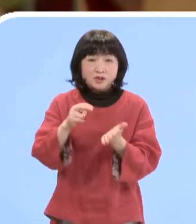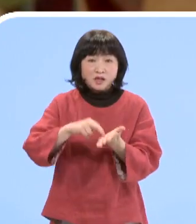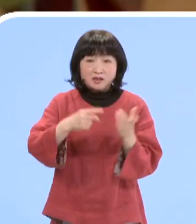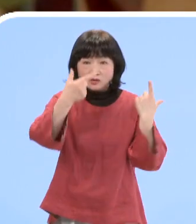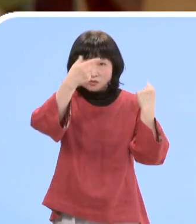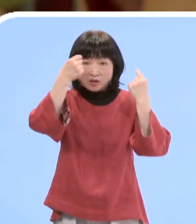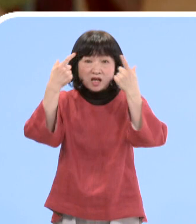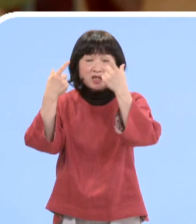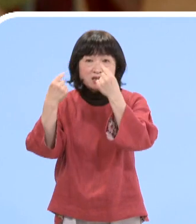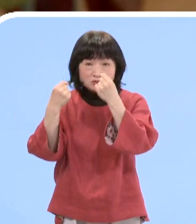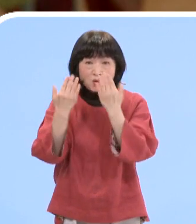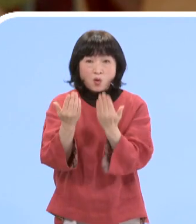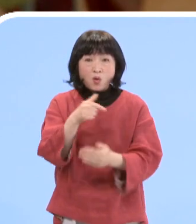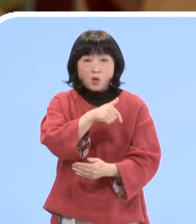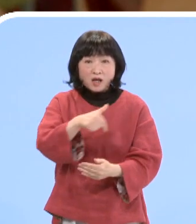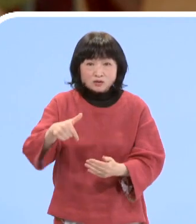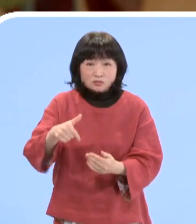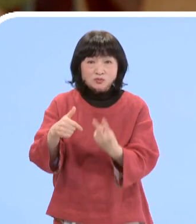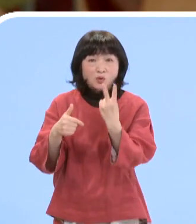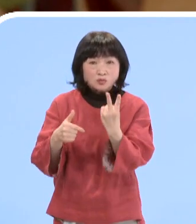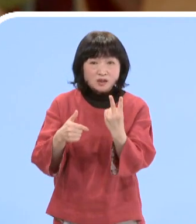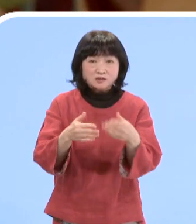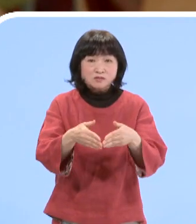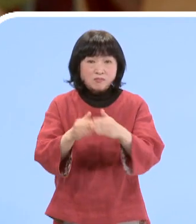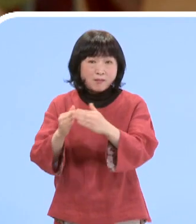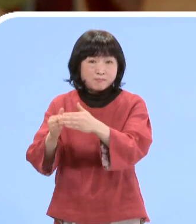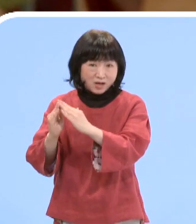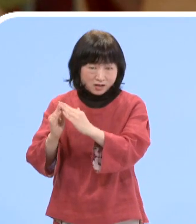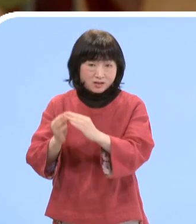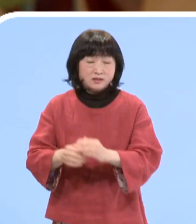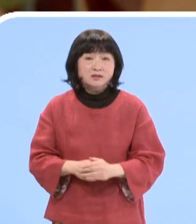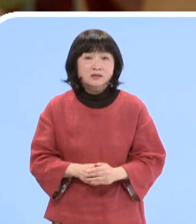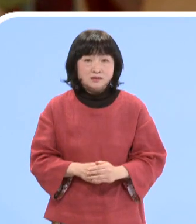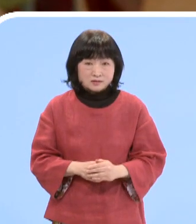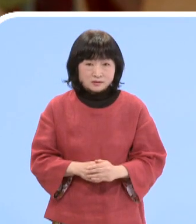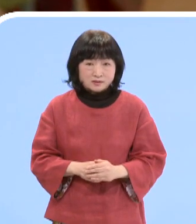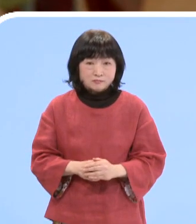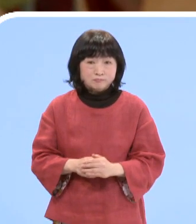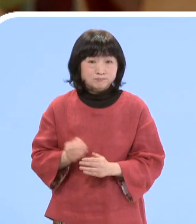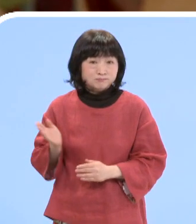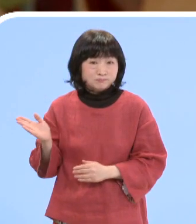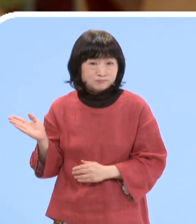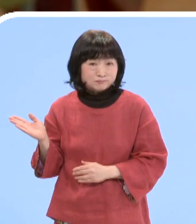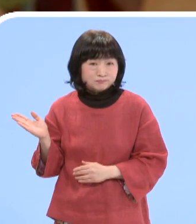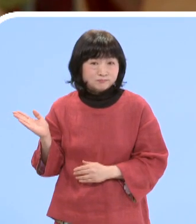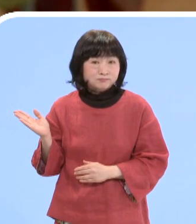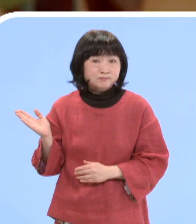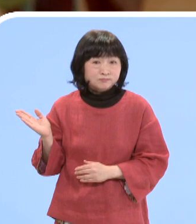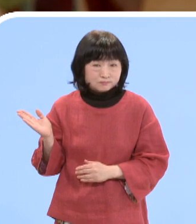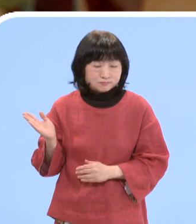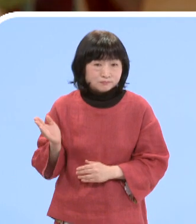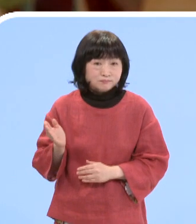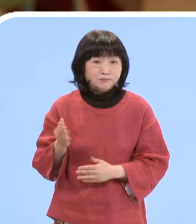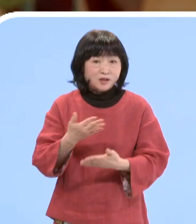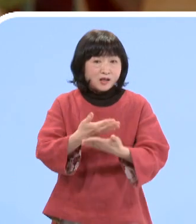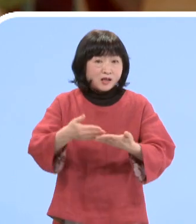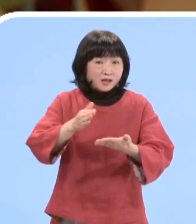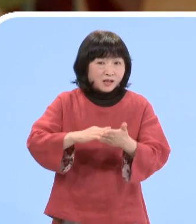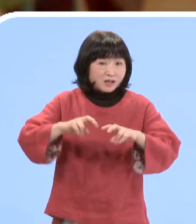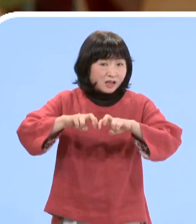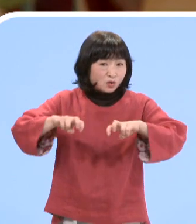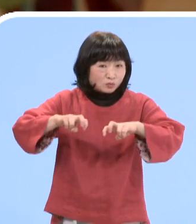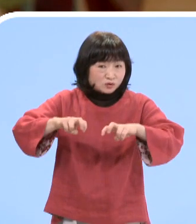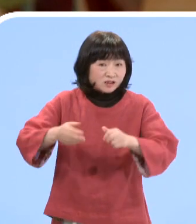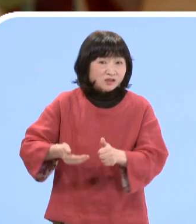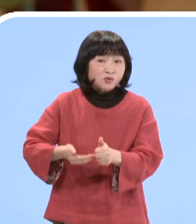少しあの学部の再編称ということで国際承継学部とデータの分析専門家を養